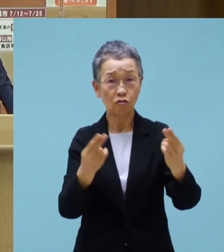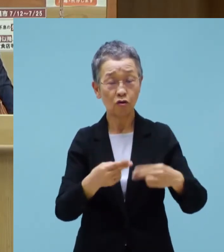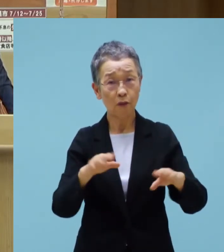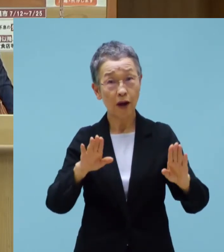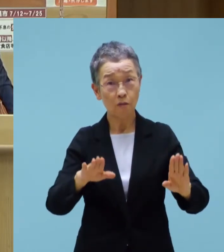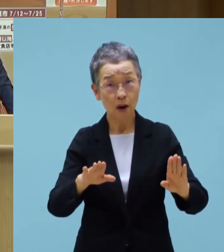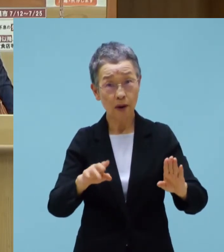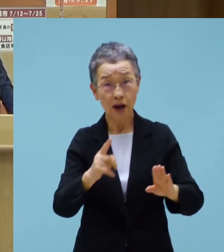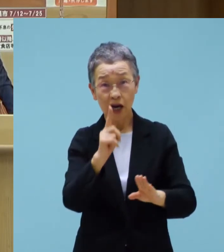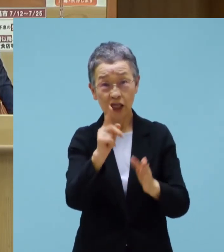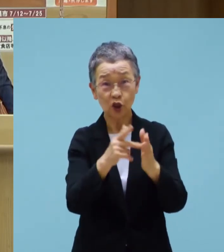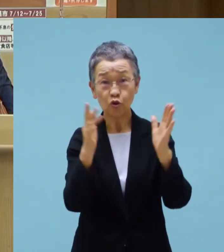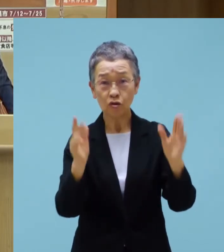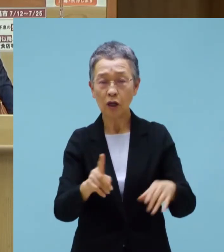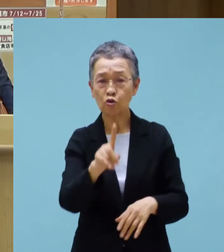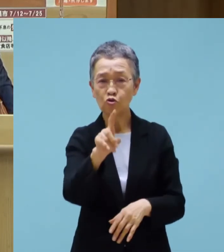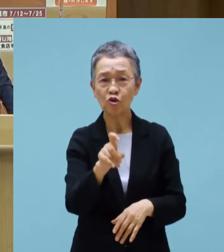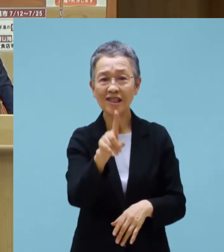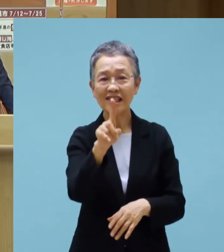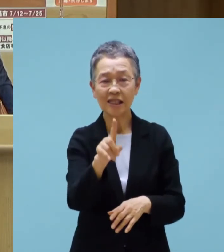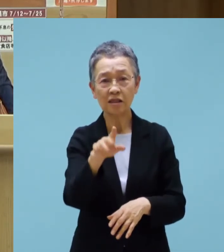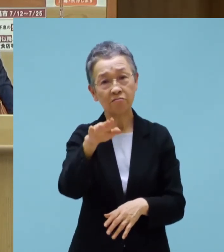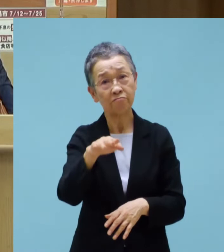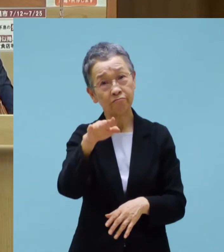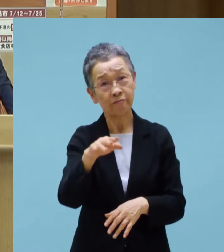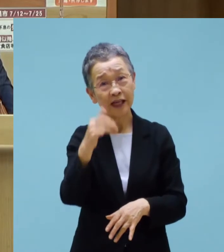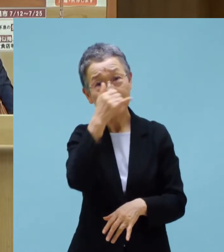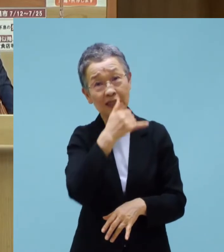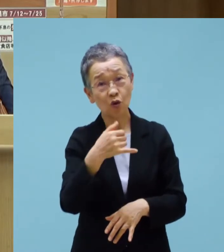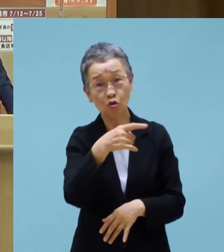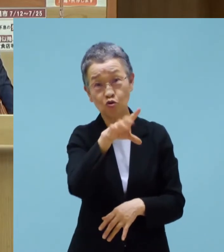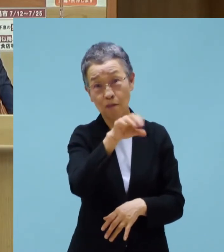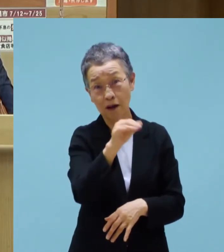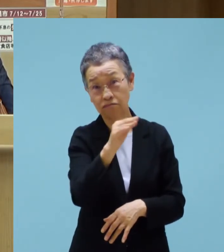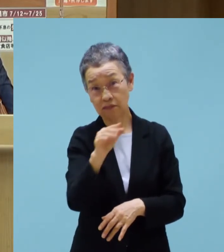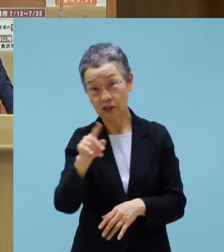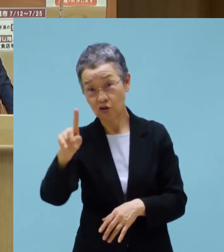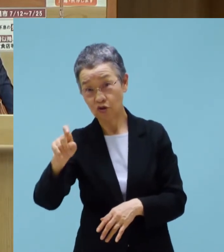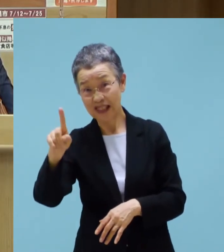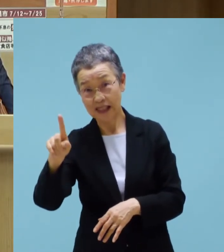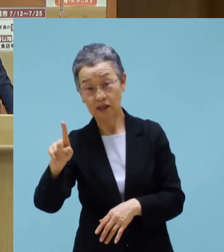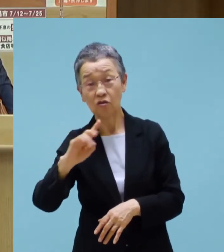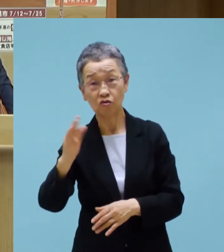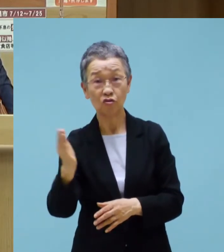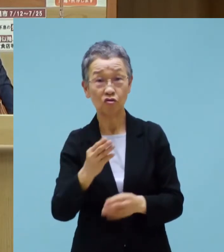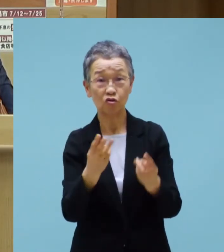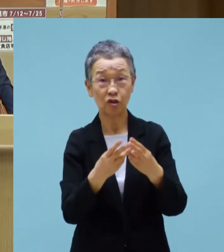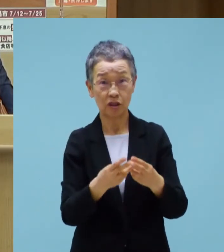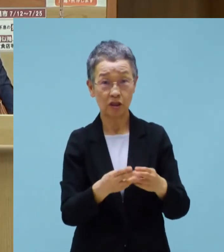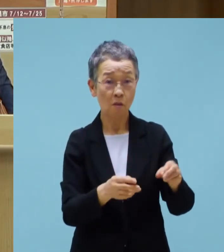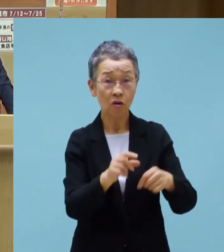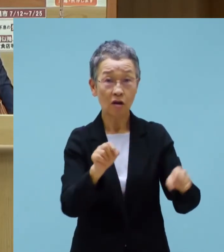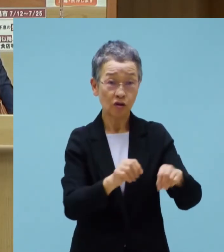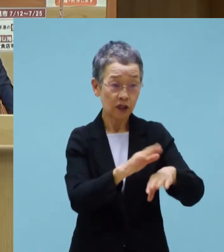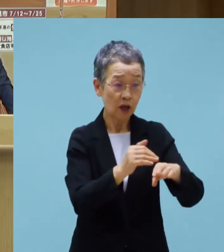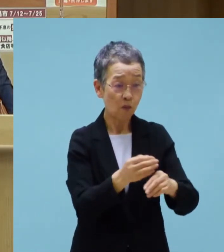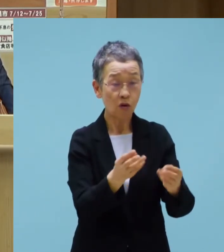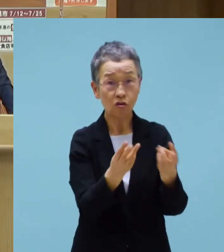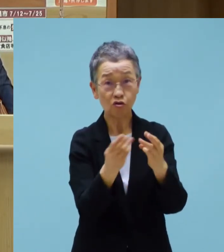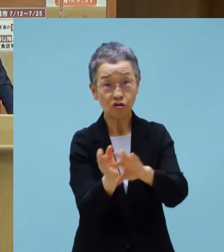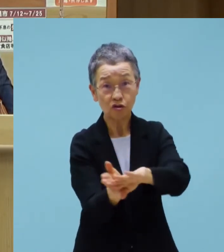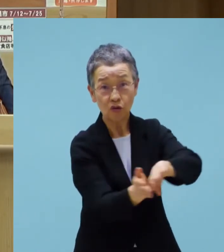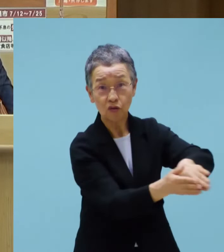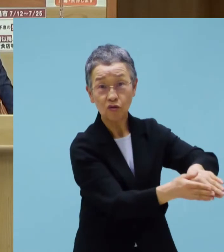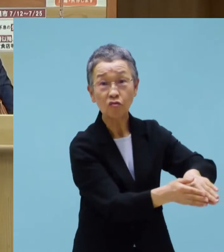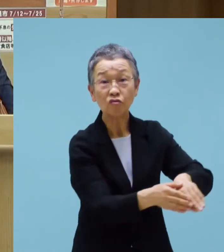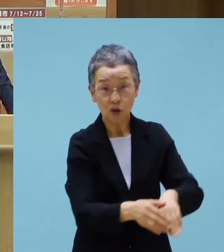間あたり11人台っていう、人口10万人あたり11人台ってあるんですけど、逆に札幌の数字を除くと相当新規